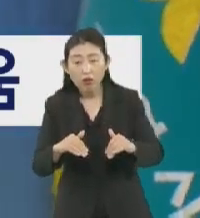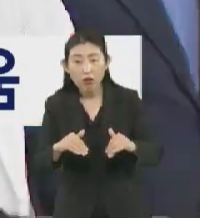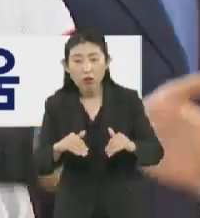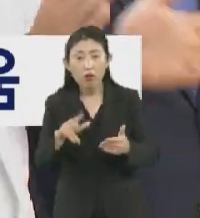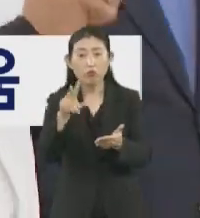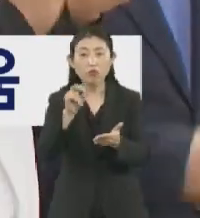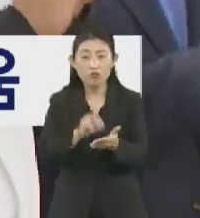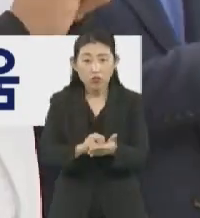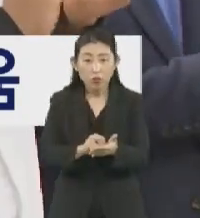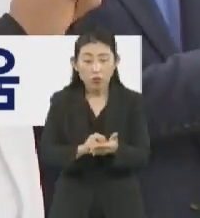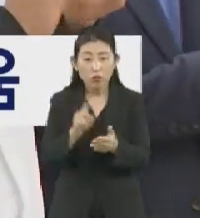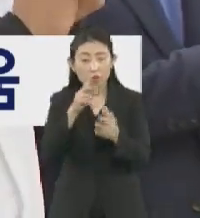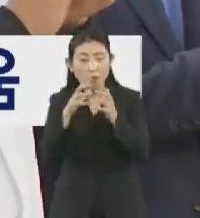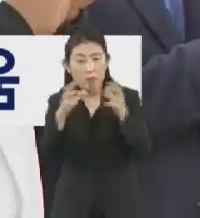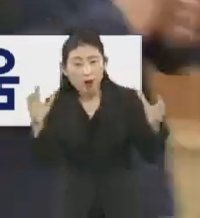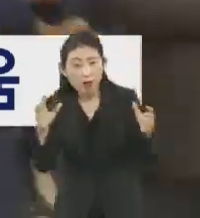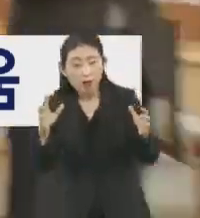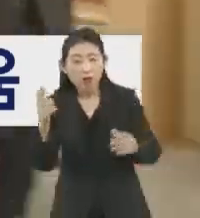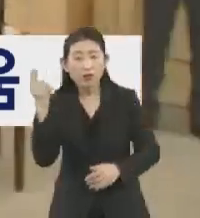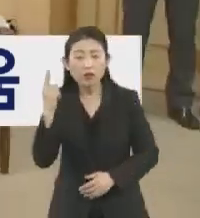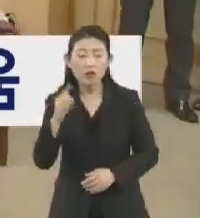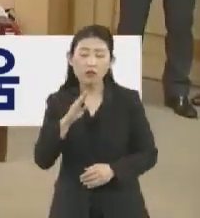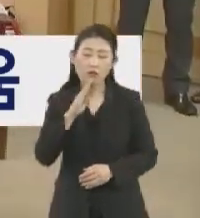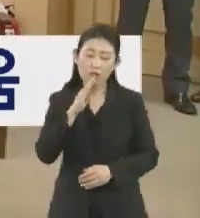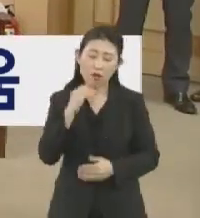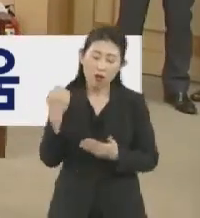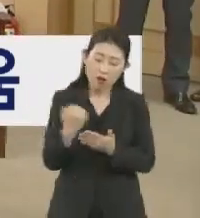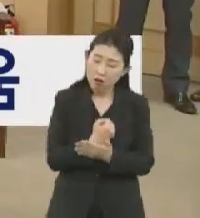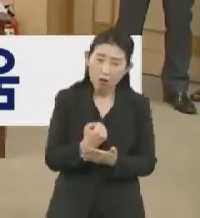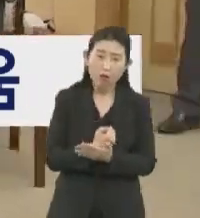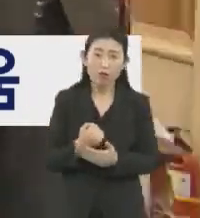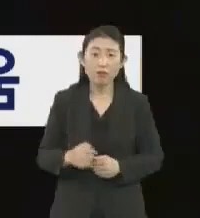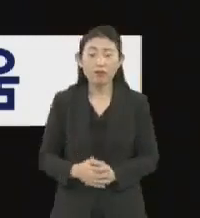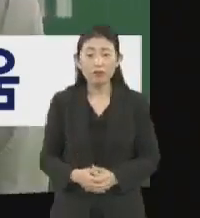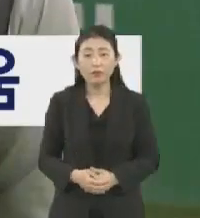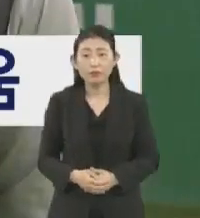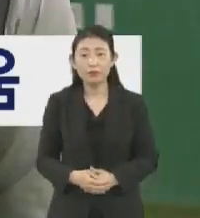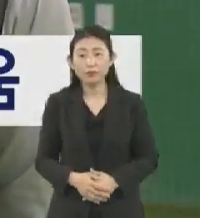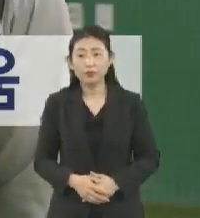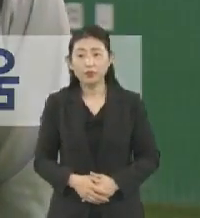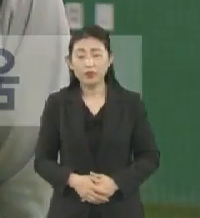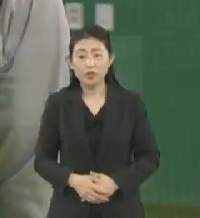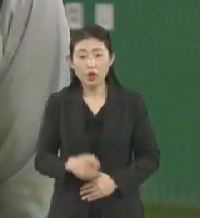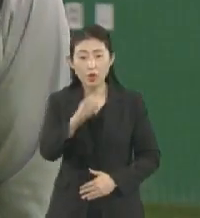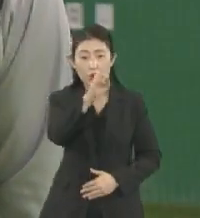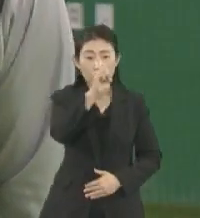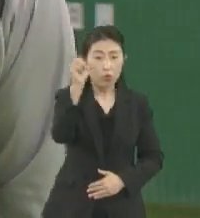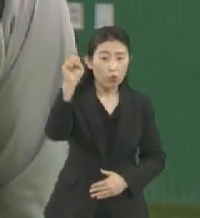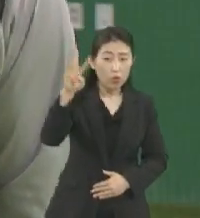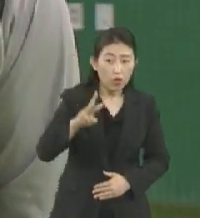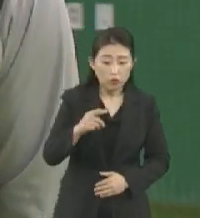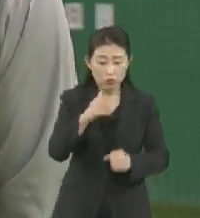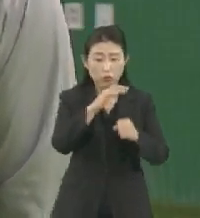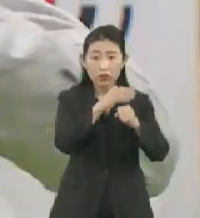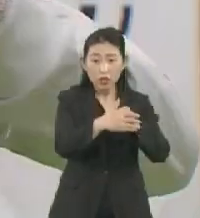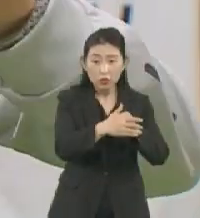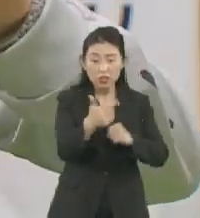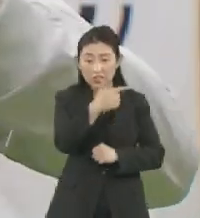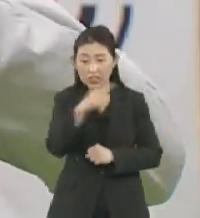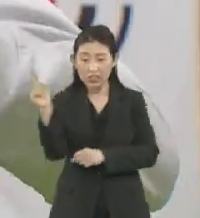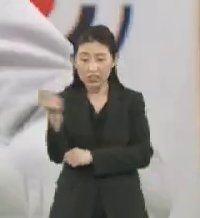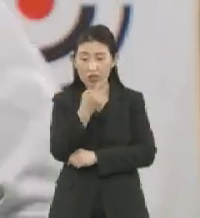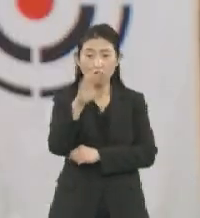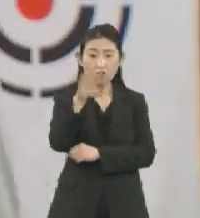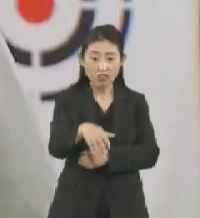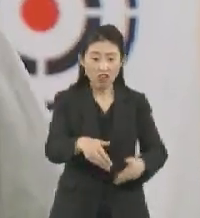제동이 걸렸다는 사실을 알고 누구보다 안타까움이 컸습니다. 광주, 대구 등 타도시의 메이저리그급